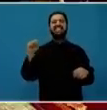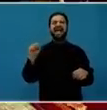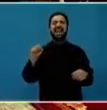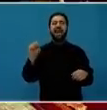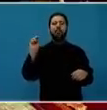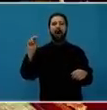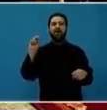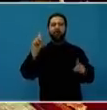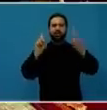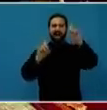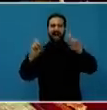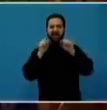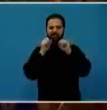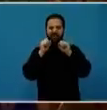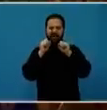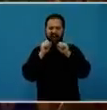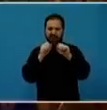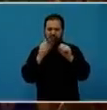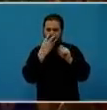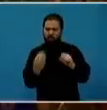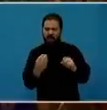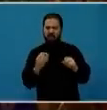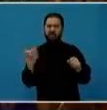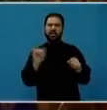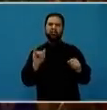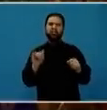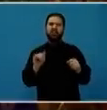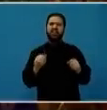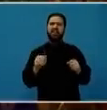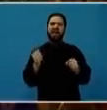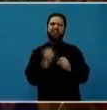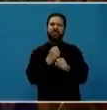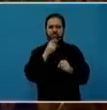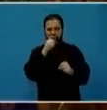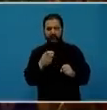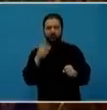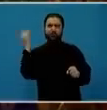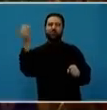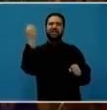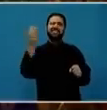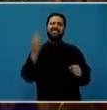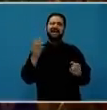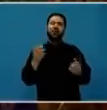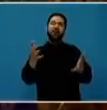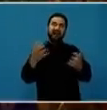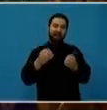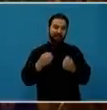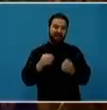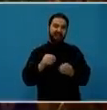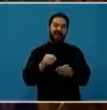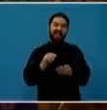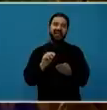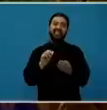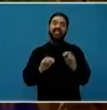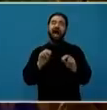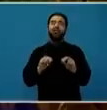ne răzbunăm pe cel care ne-a făcut un rău, atunci Dumnezeu rămâne dator la noi. Și zicea, oare-i puțin lucru să rămână Dumnezeu dator la